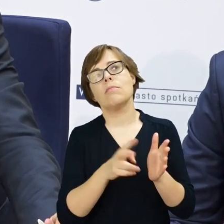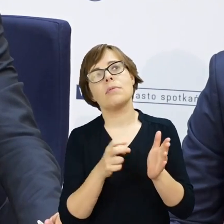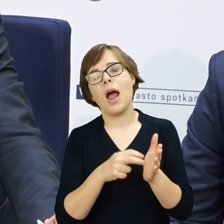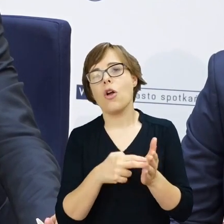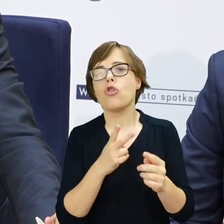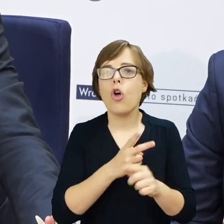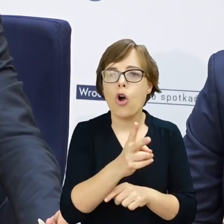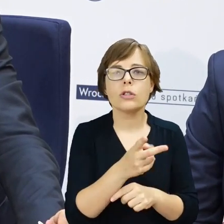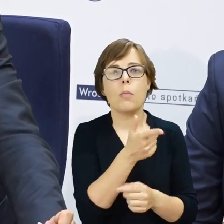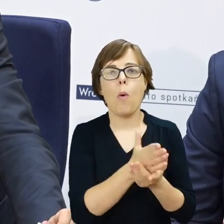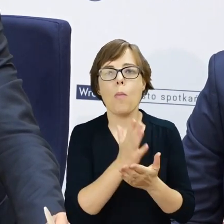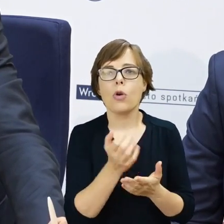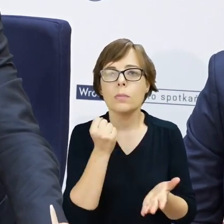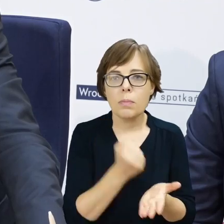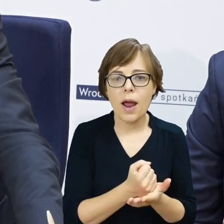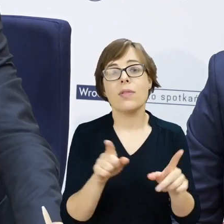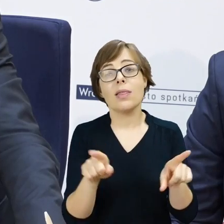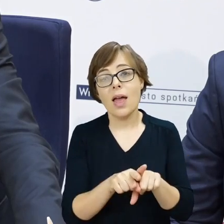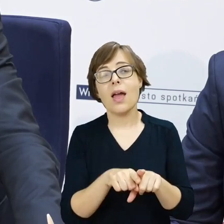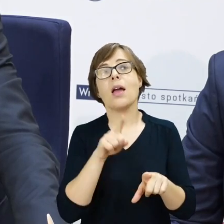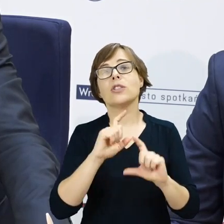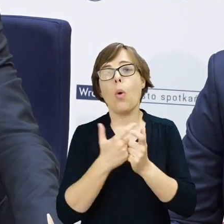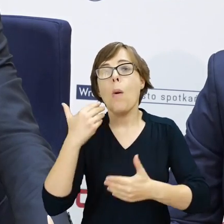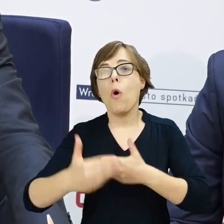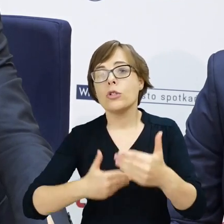fiskalizmu procesowego. I tutaj